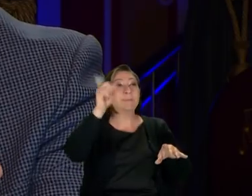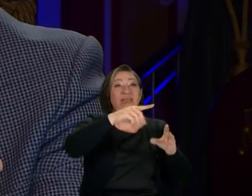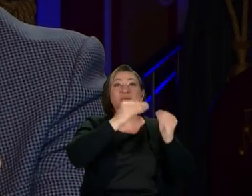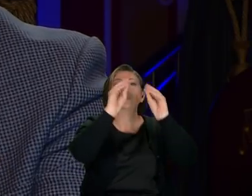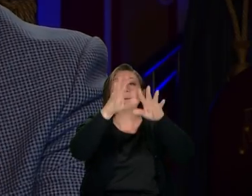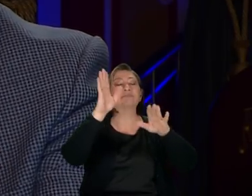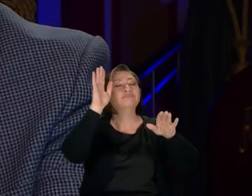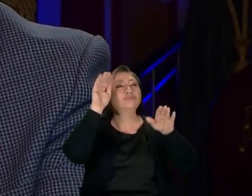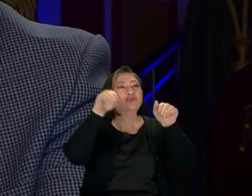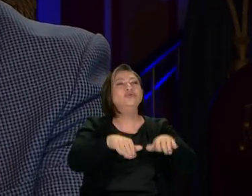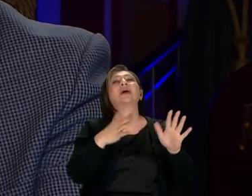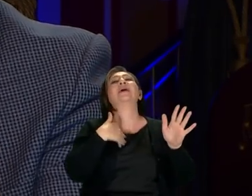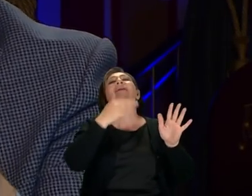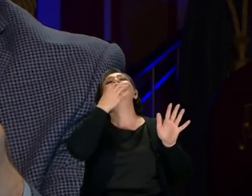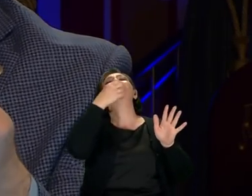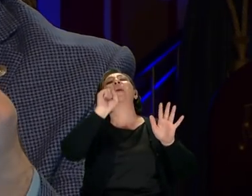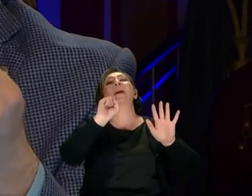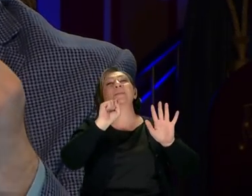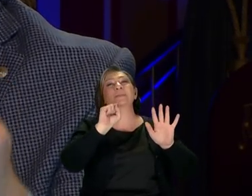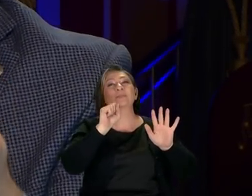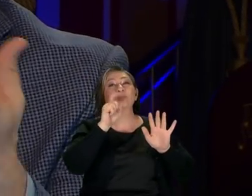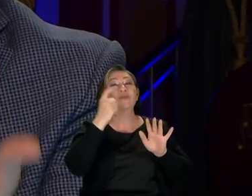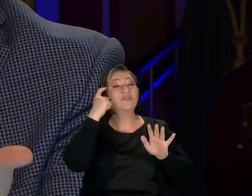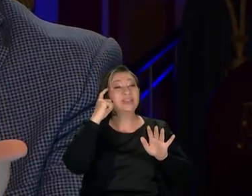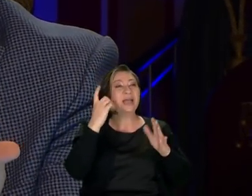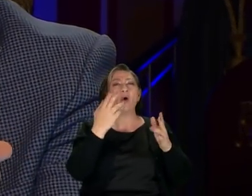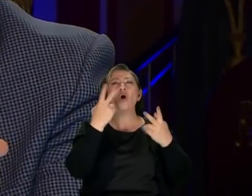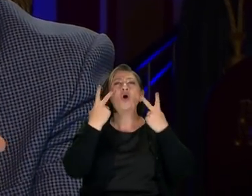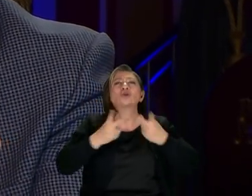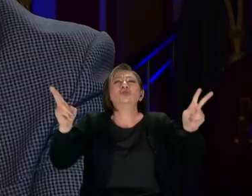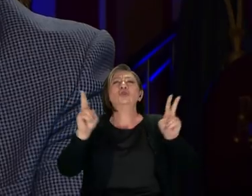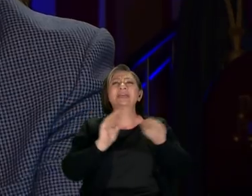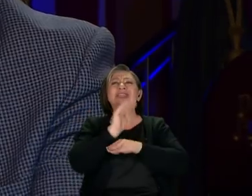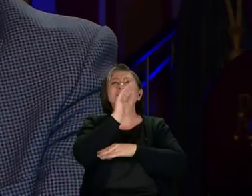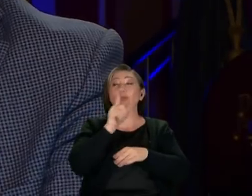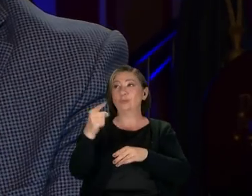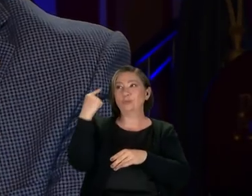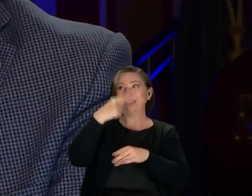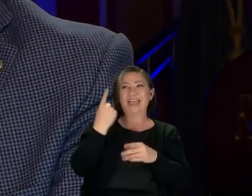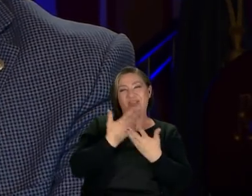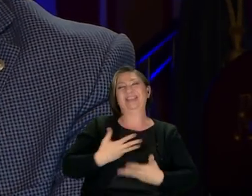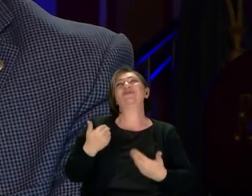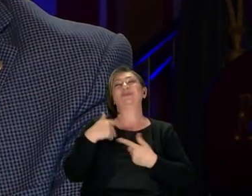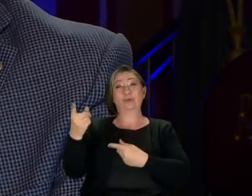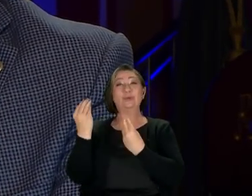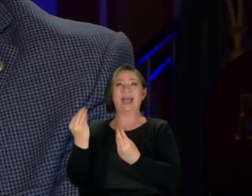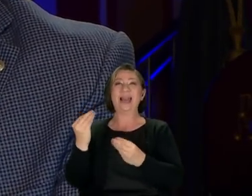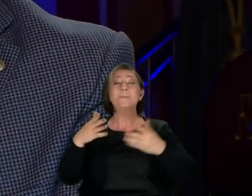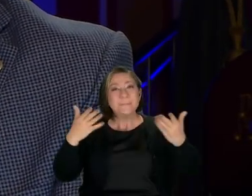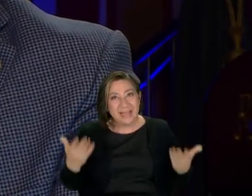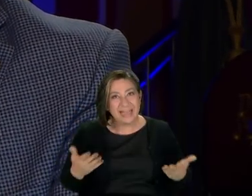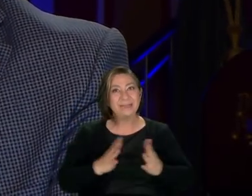eline düşer. Grupların eline düşer. Bunun fikrini de yaşayacaksa özgür yaşasın. Bu mizacı seviyoruz. Bu güzel.